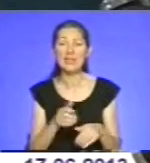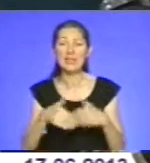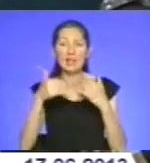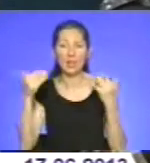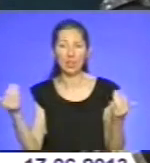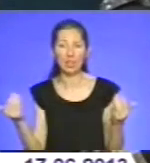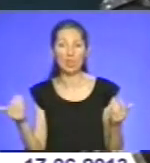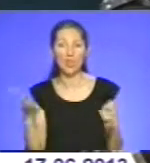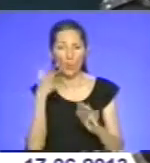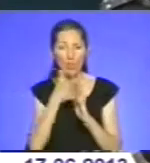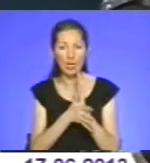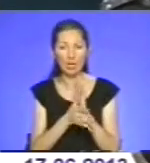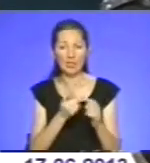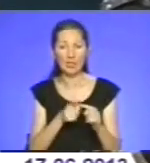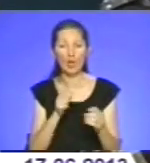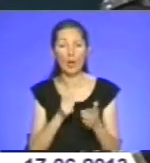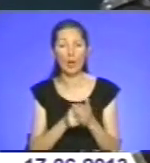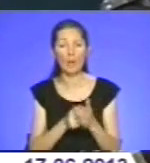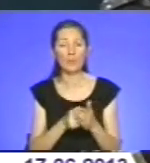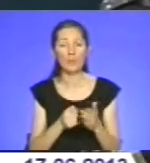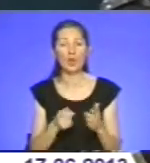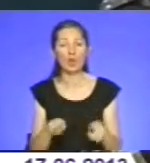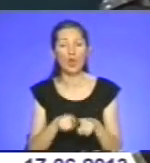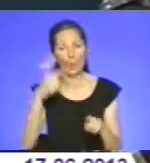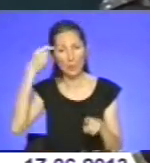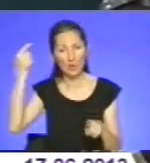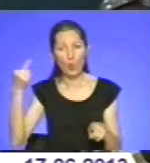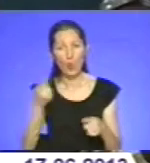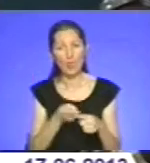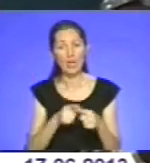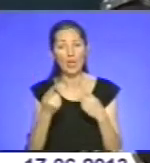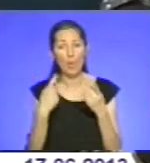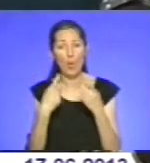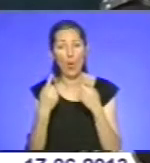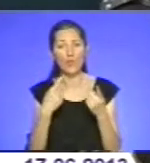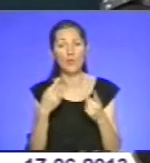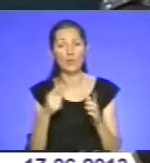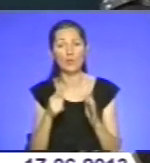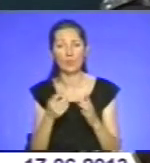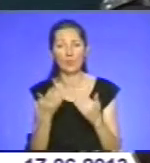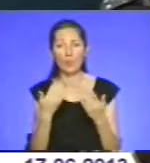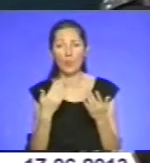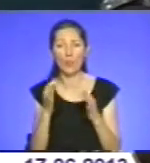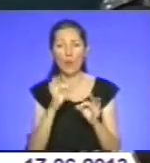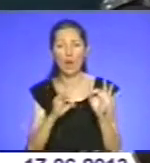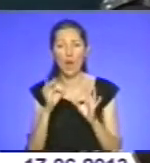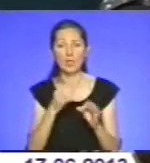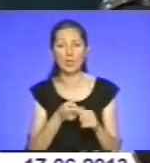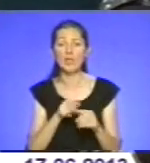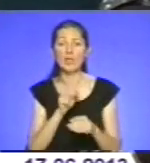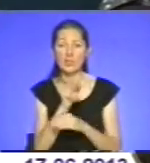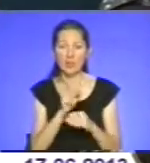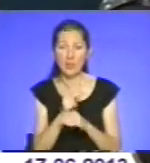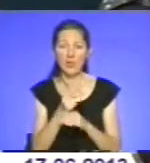Це до певної міри і психолог, який поговорить, який порадить. До певної міри це і наставник, який мав би розказати, як